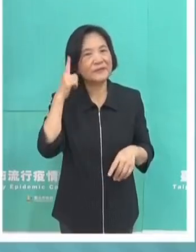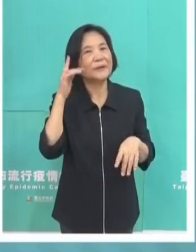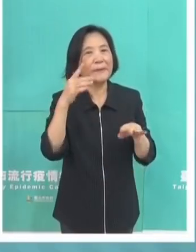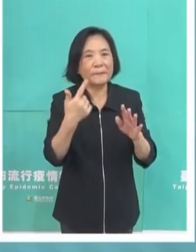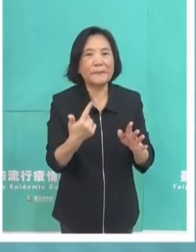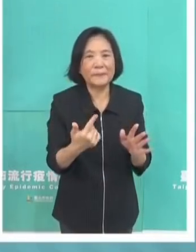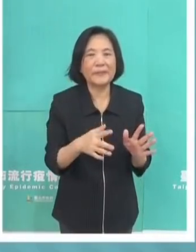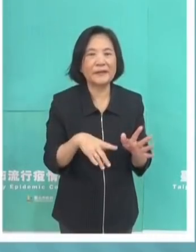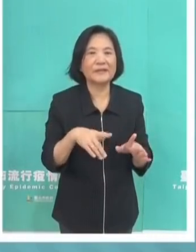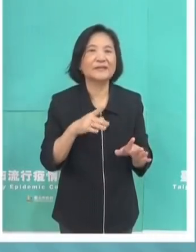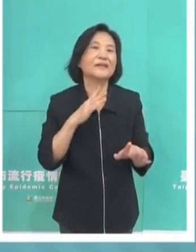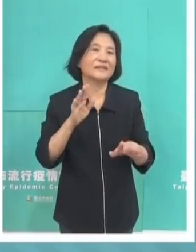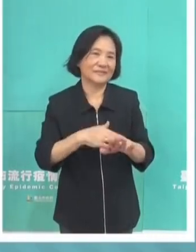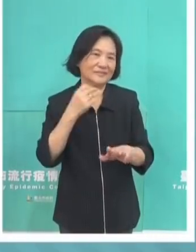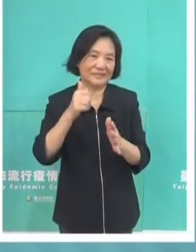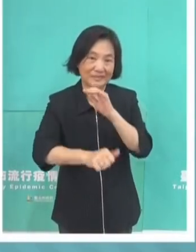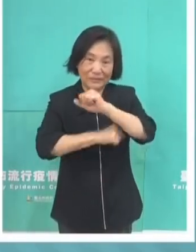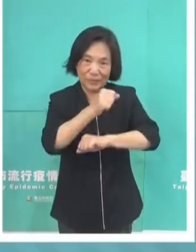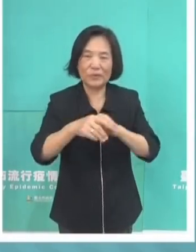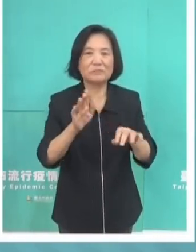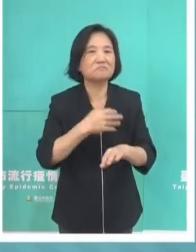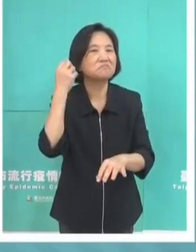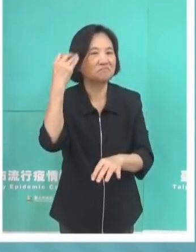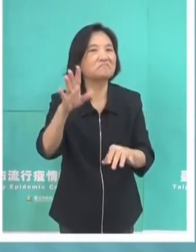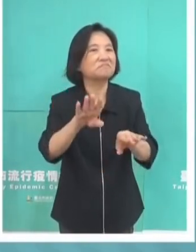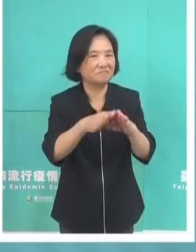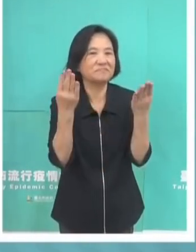是要适应新常态的生活了。